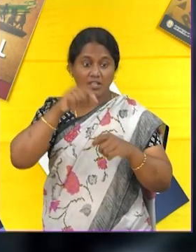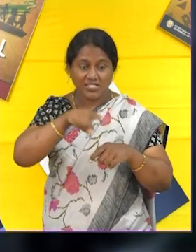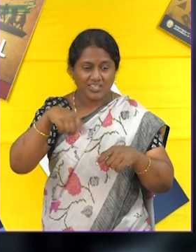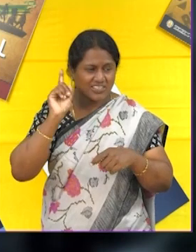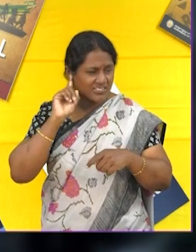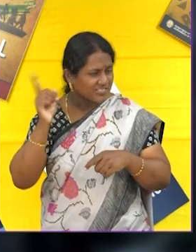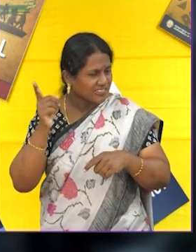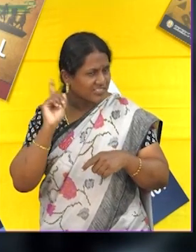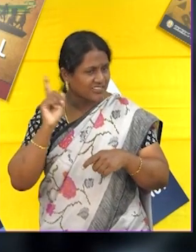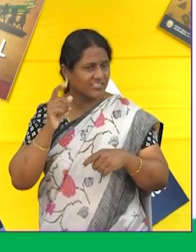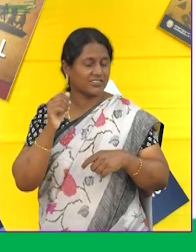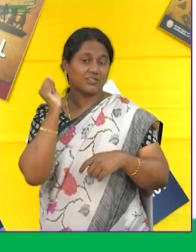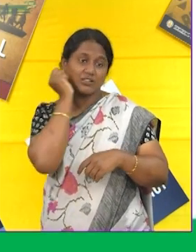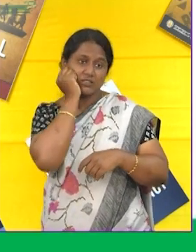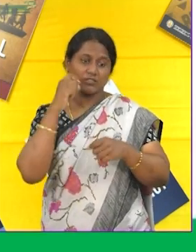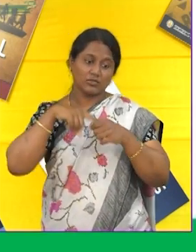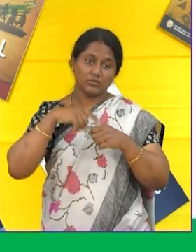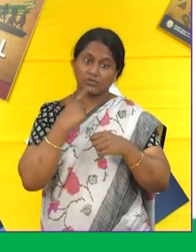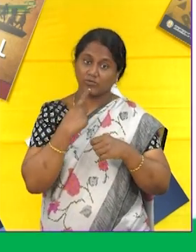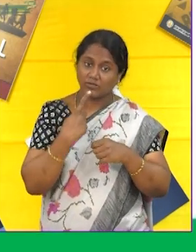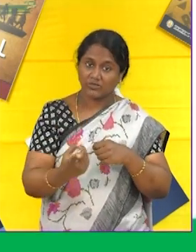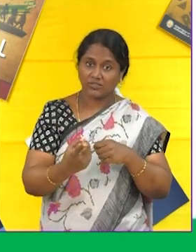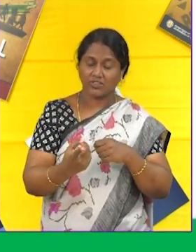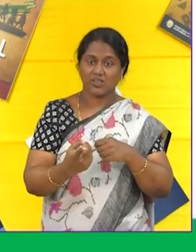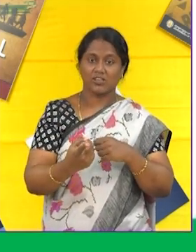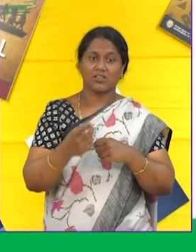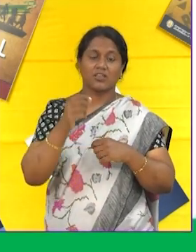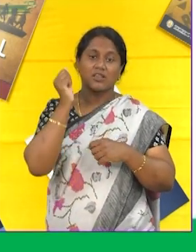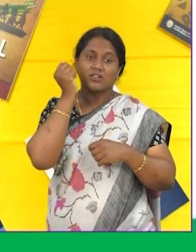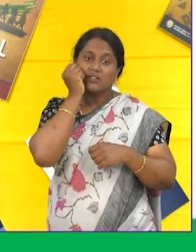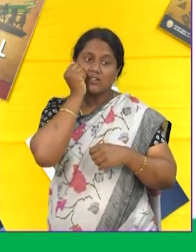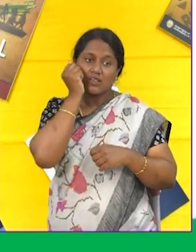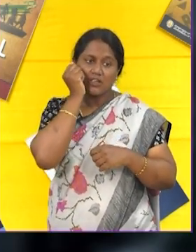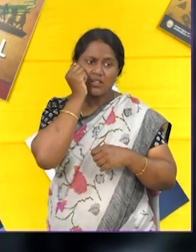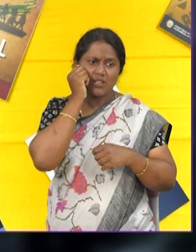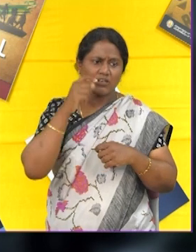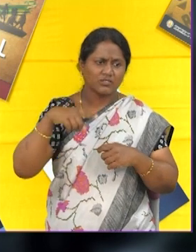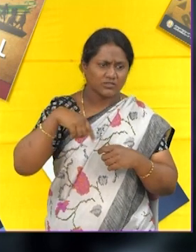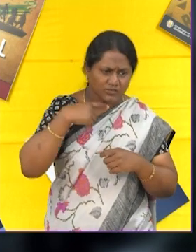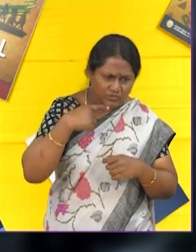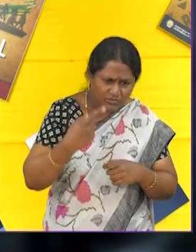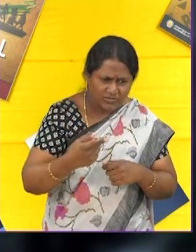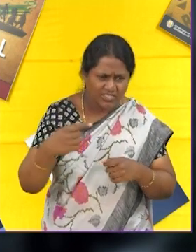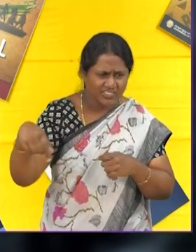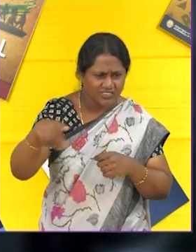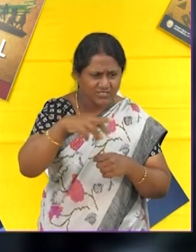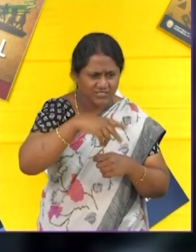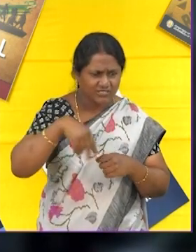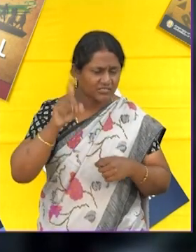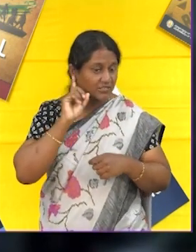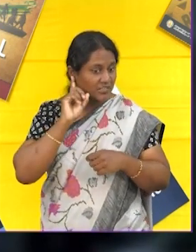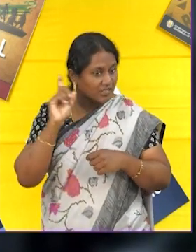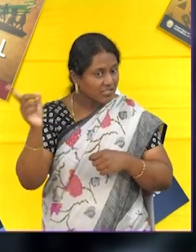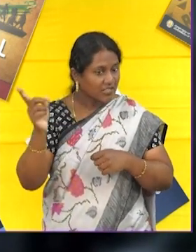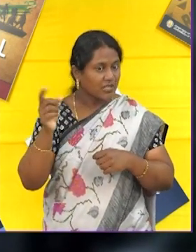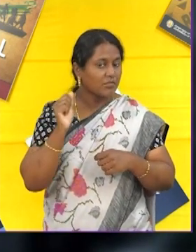கீழே என்ன சுற்றிட்டே இருக்கு? So he had heard the steps too. என்ன சுற்றிட்டே இருக்கு அப்படின்னு